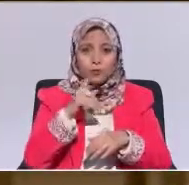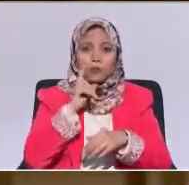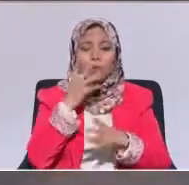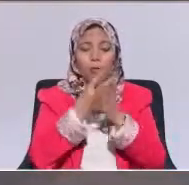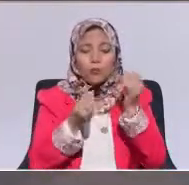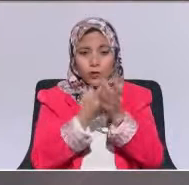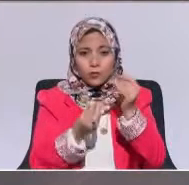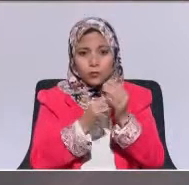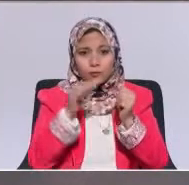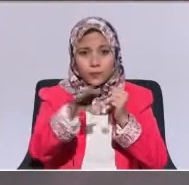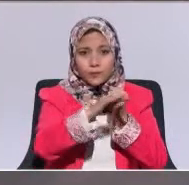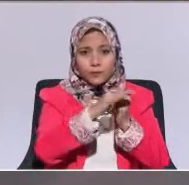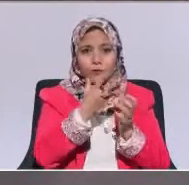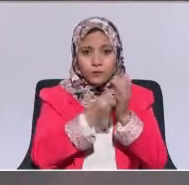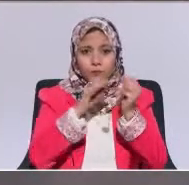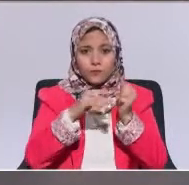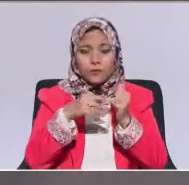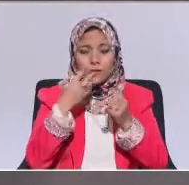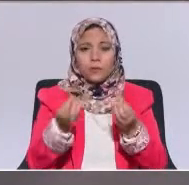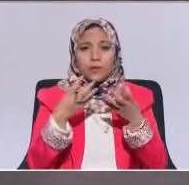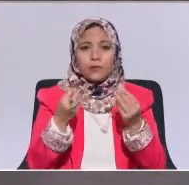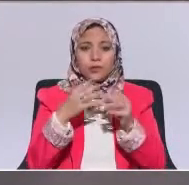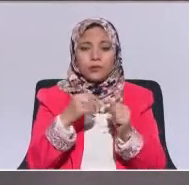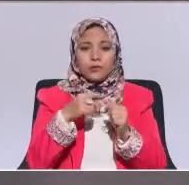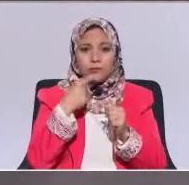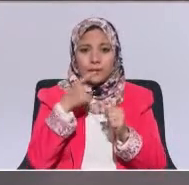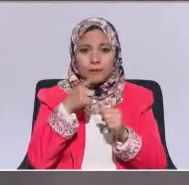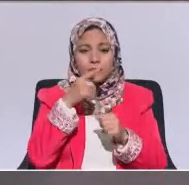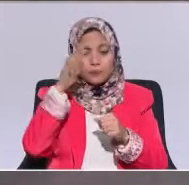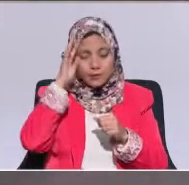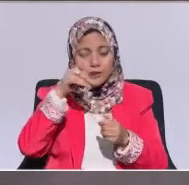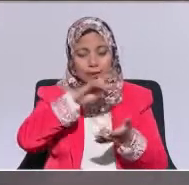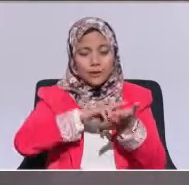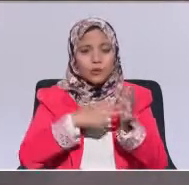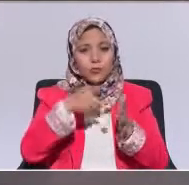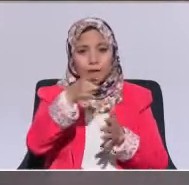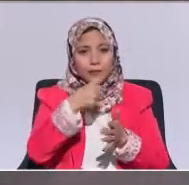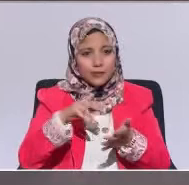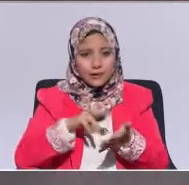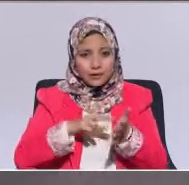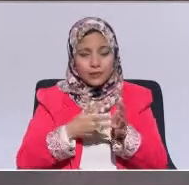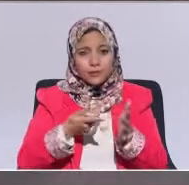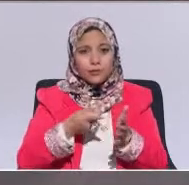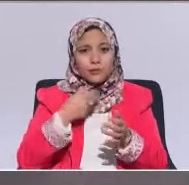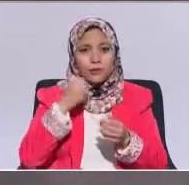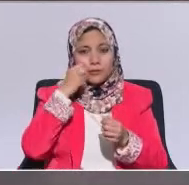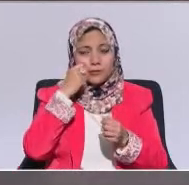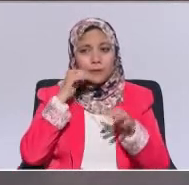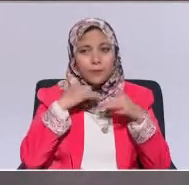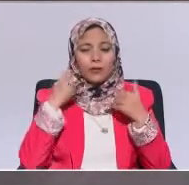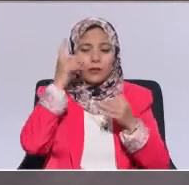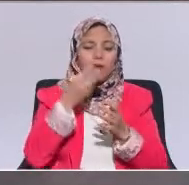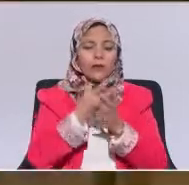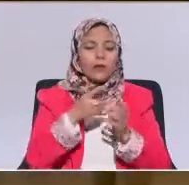وأولاده اللي منورين. أهلا بحضراتكم. أهلا بيك. بقاء لله الحقيقة